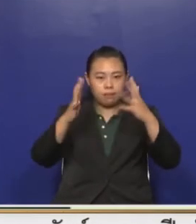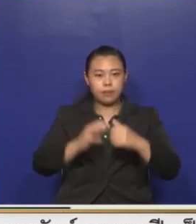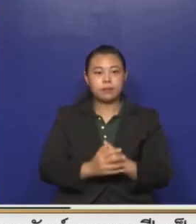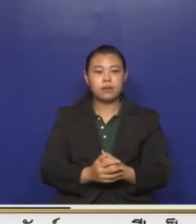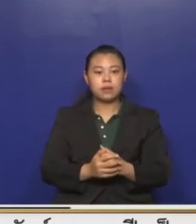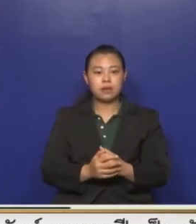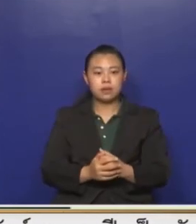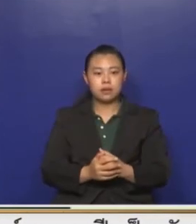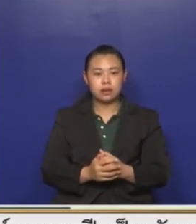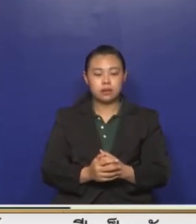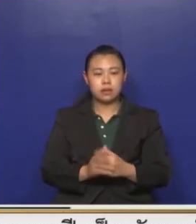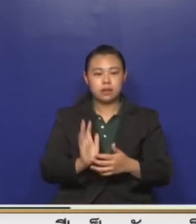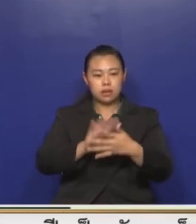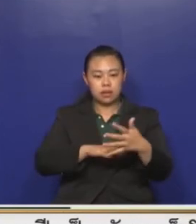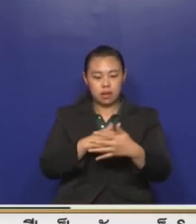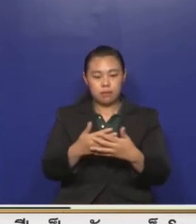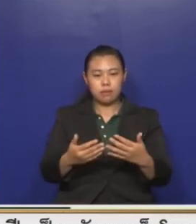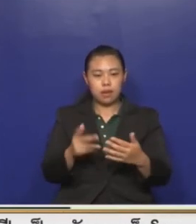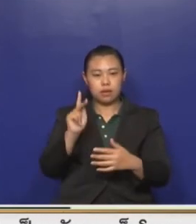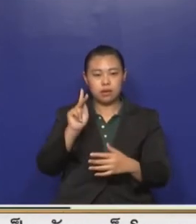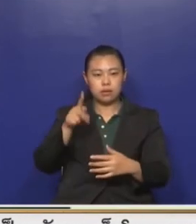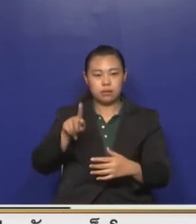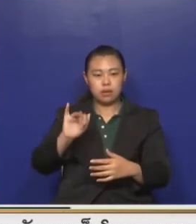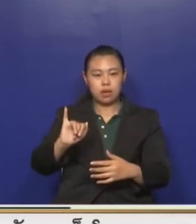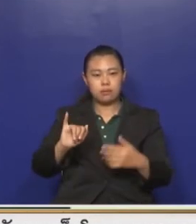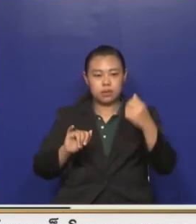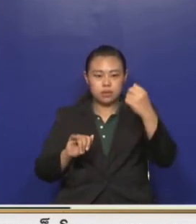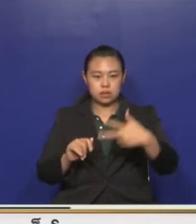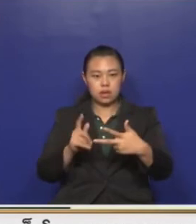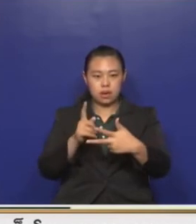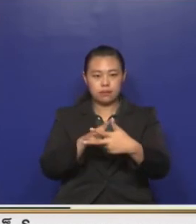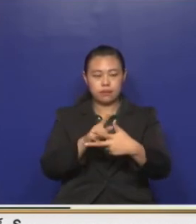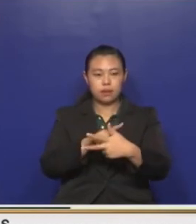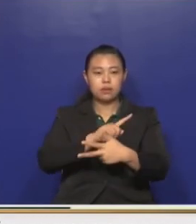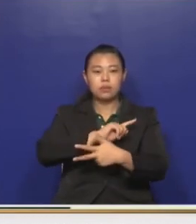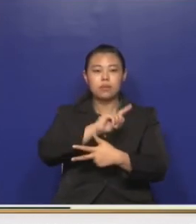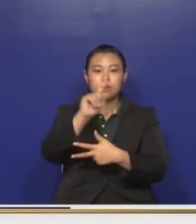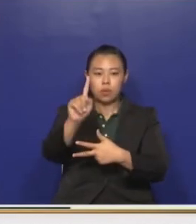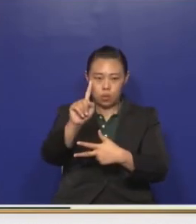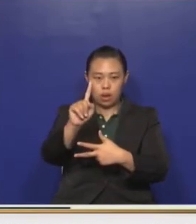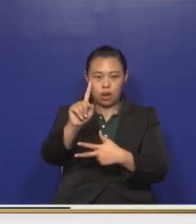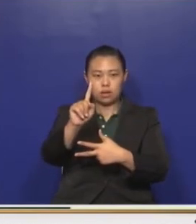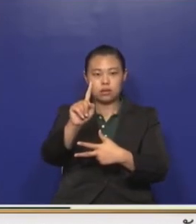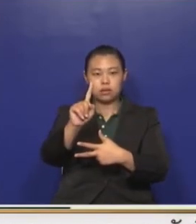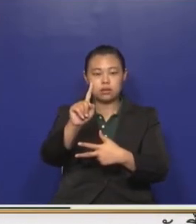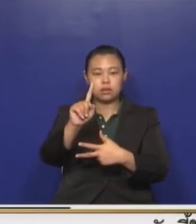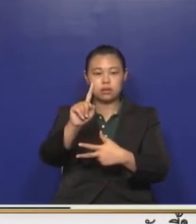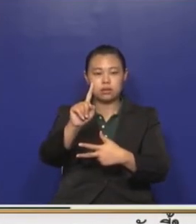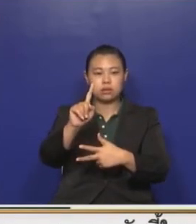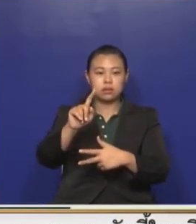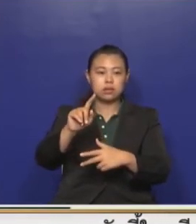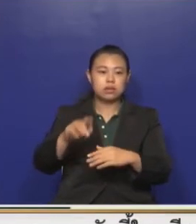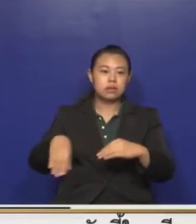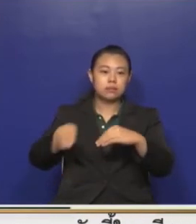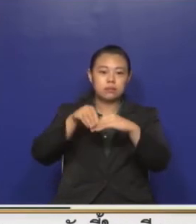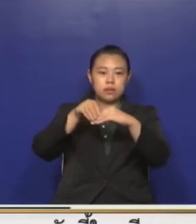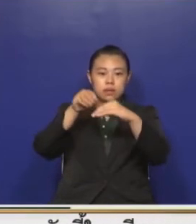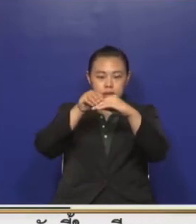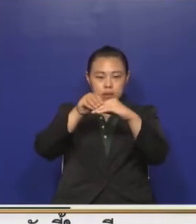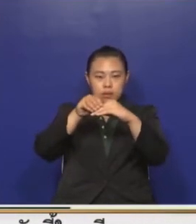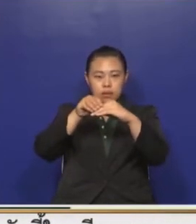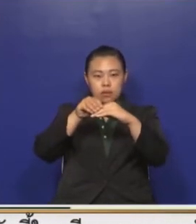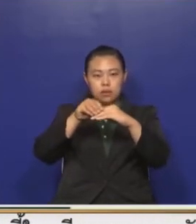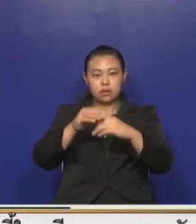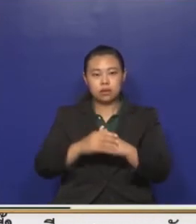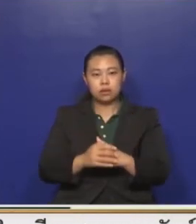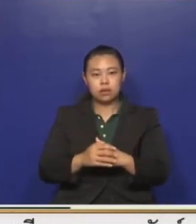ัชีวัดอยู่ 3 ตัวตัวแรกกคอจำนววันที่ปริมาฝุนเราอองอยใเกตรมาตรฐานเพิ่มขึ้นคุยง วันที่ไม่มฝุน